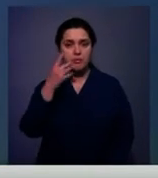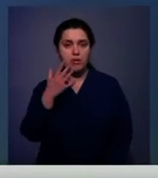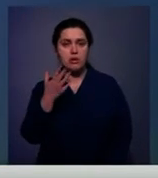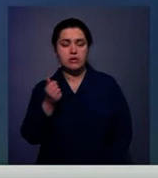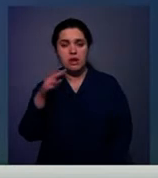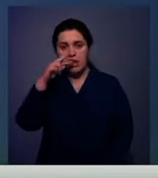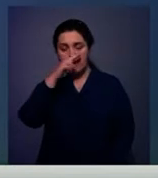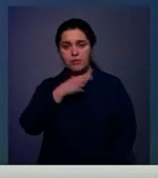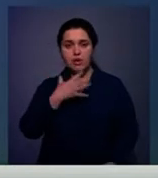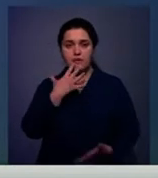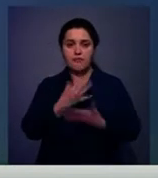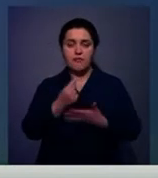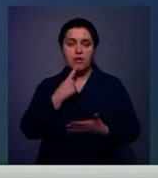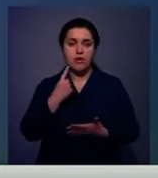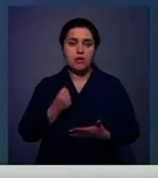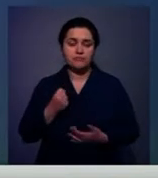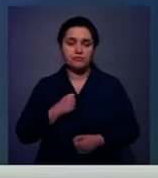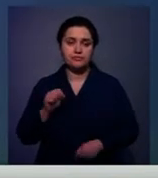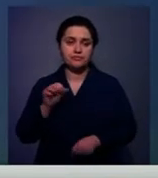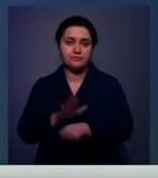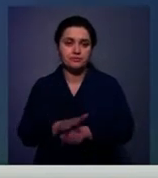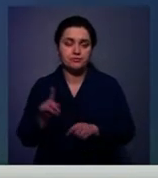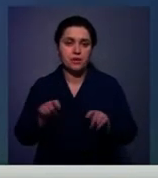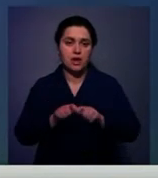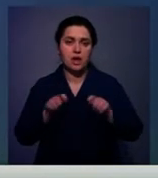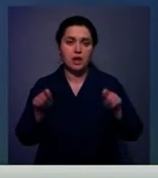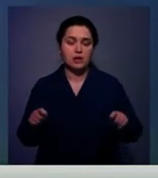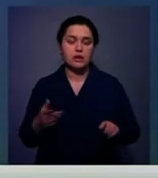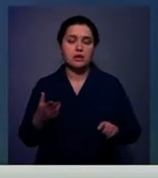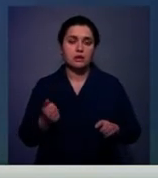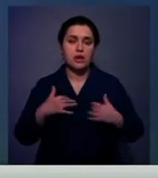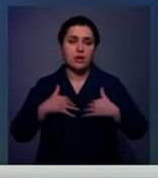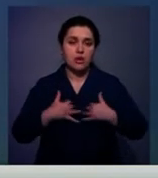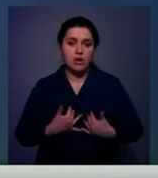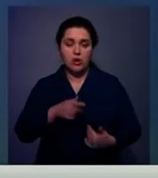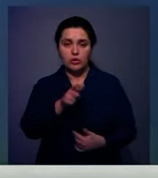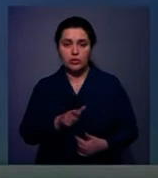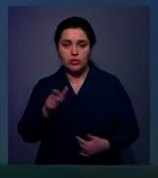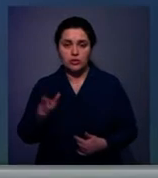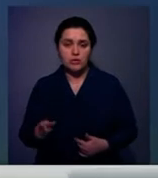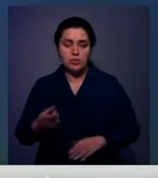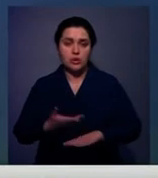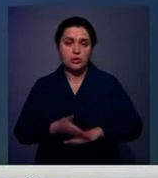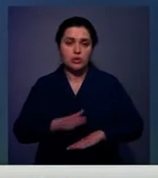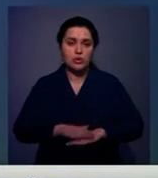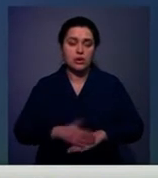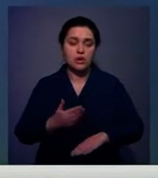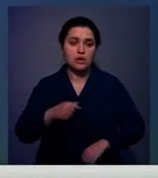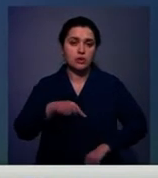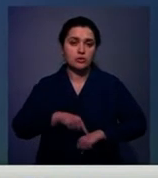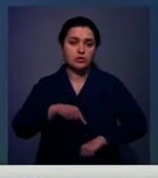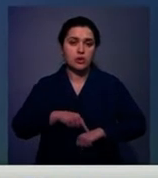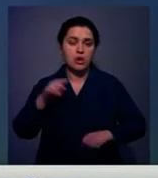лицам обнародовать информацию и рассказать людям это чрезвычайно горькие инциденты людям очень трудно принять что случилось даже если бы самолет